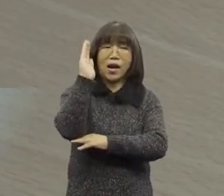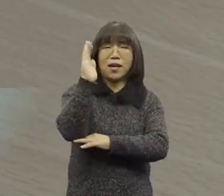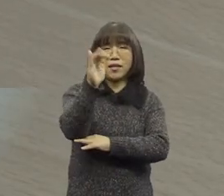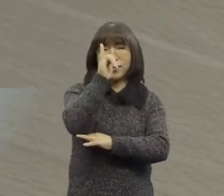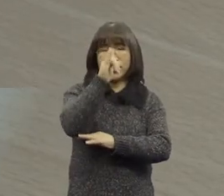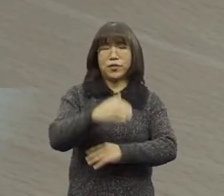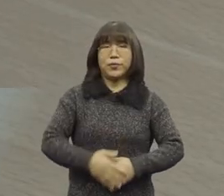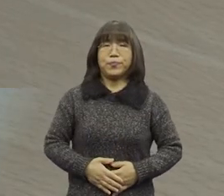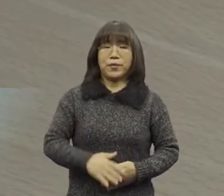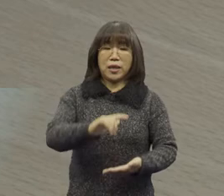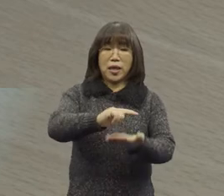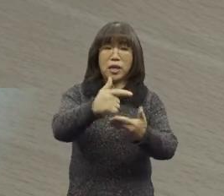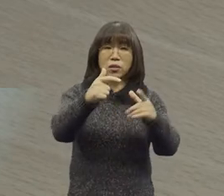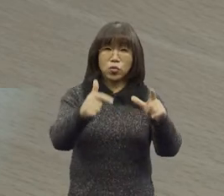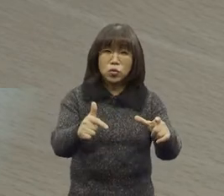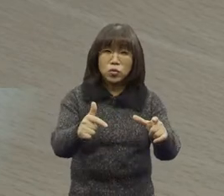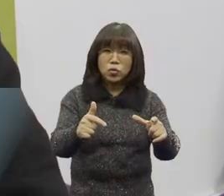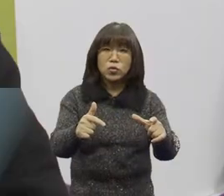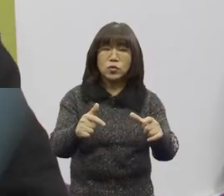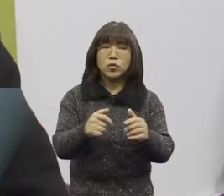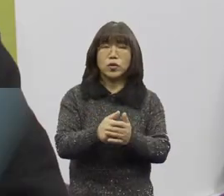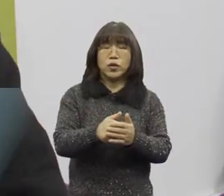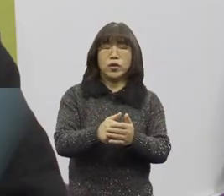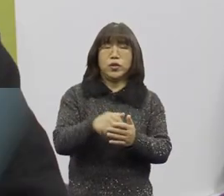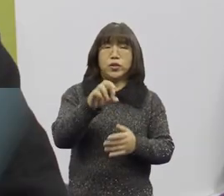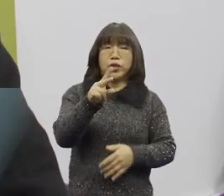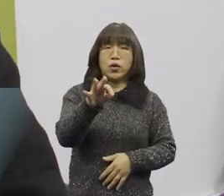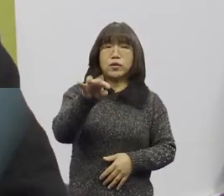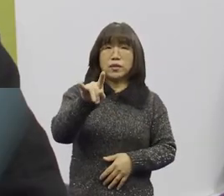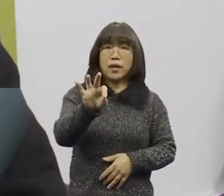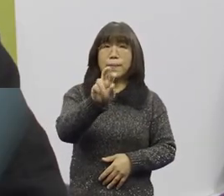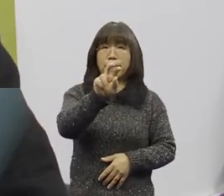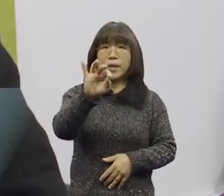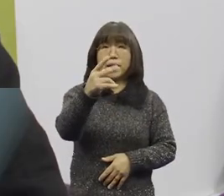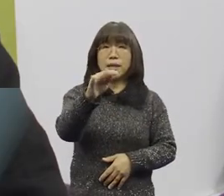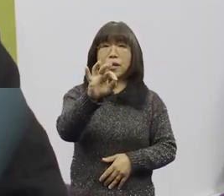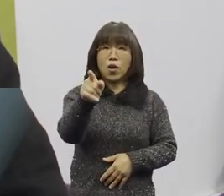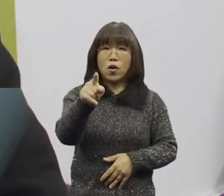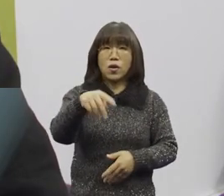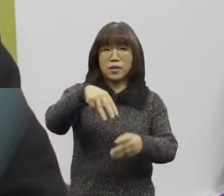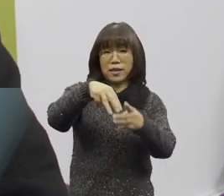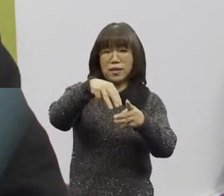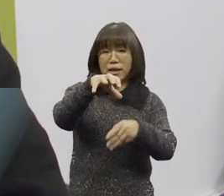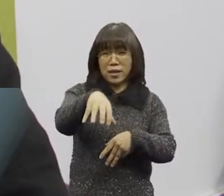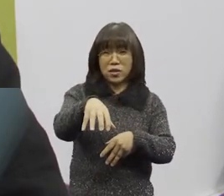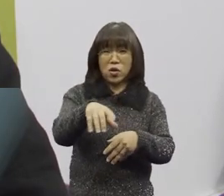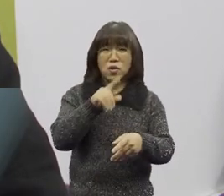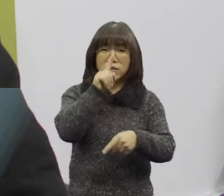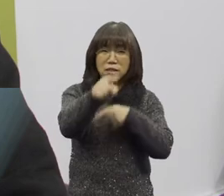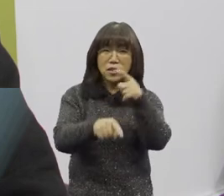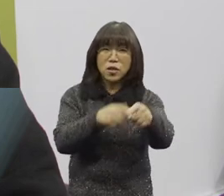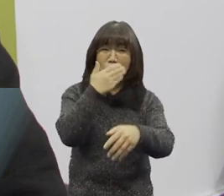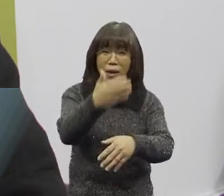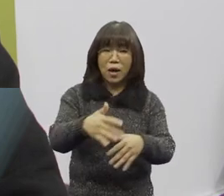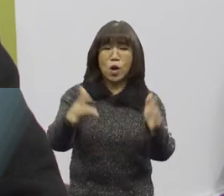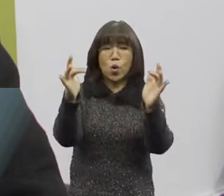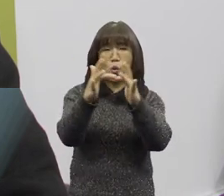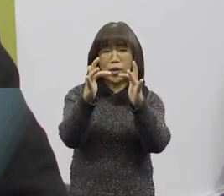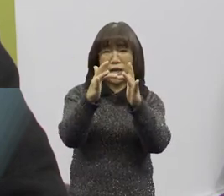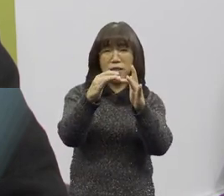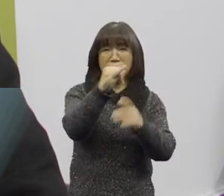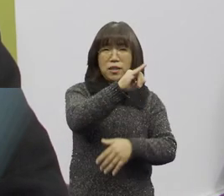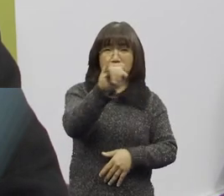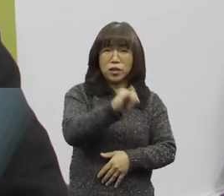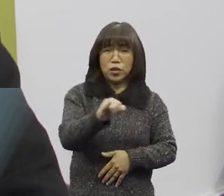진행됩니다. 강서구 영상 미디어 센터 홈페이지에서 신청할 수 있으며 온라인 줌을 통해 강연을 들으실 수